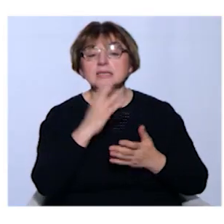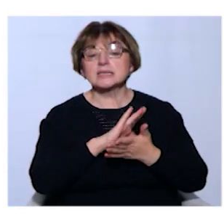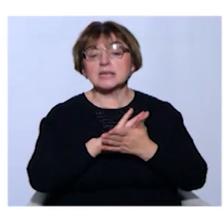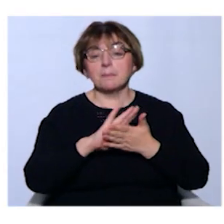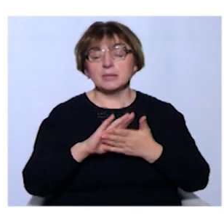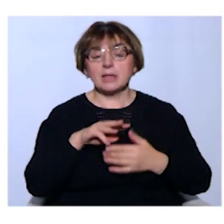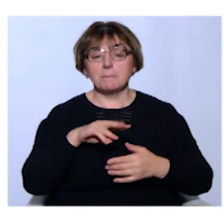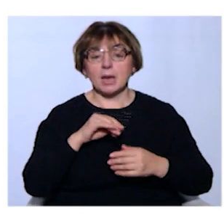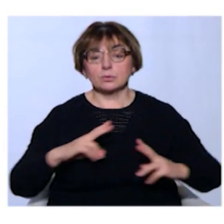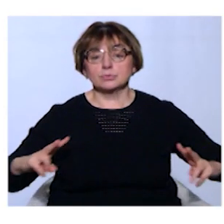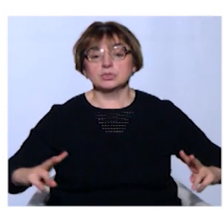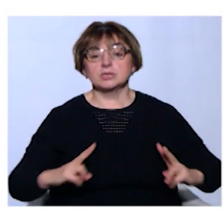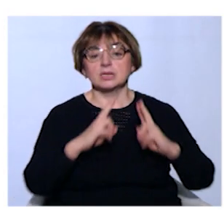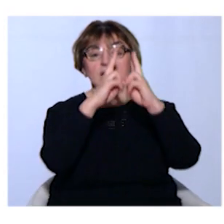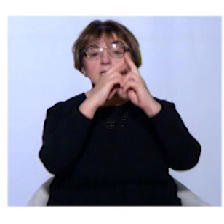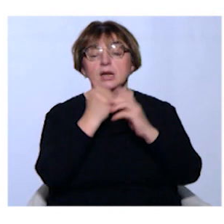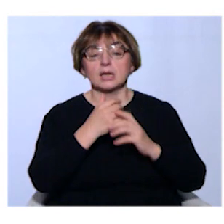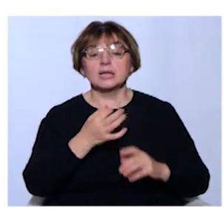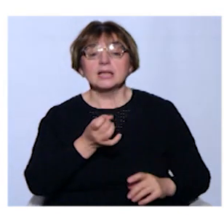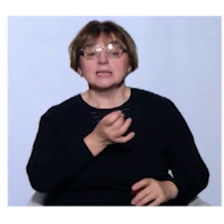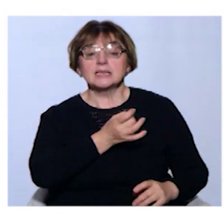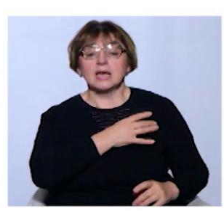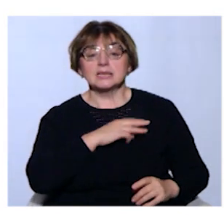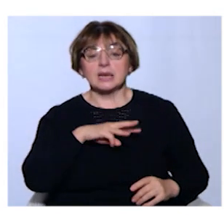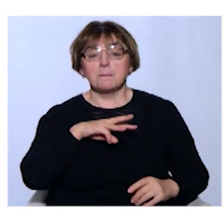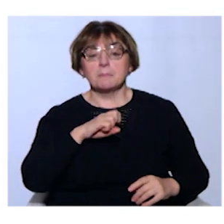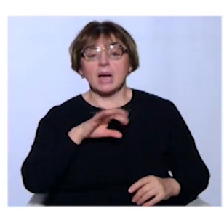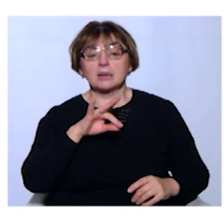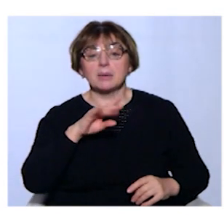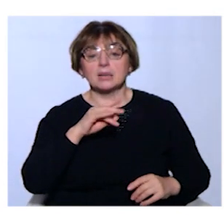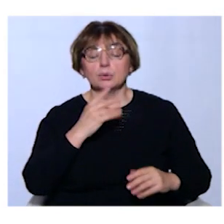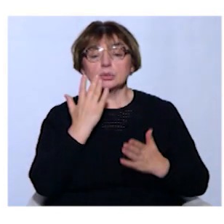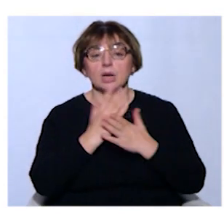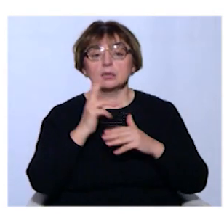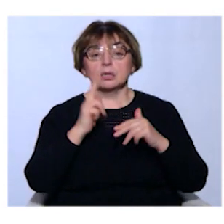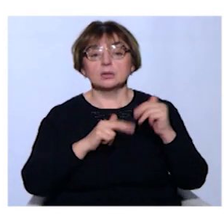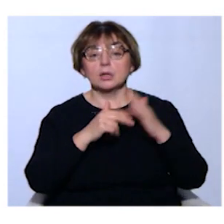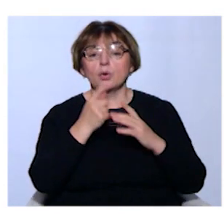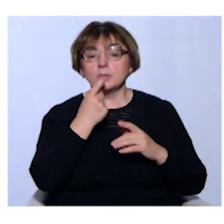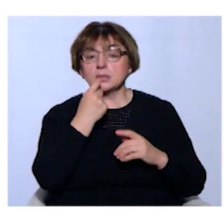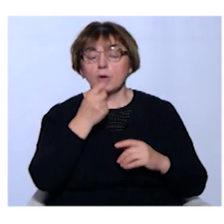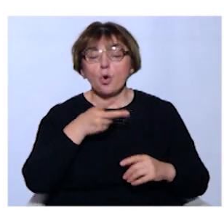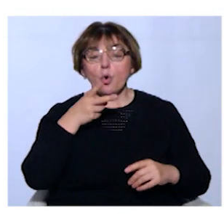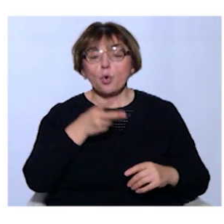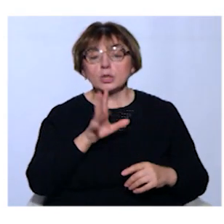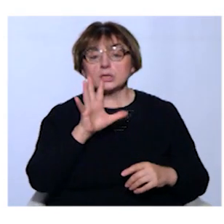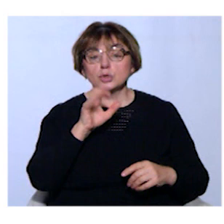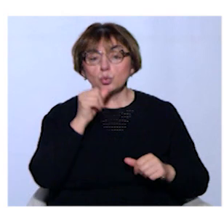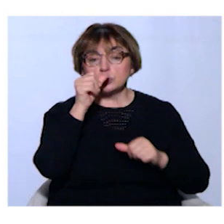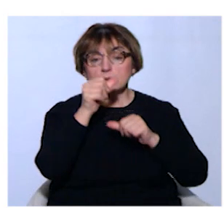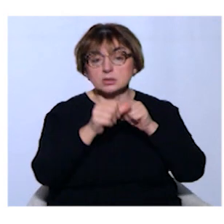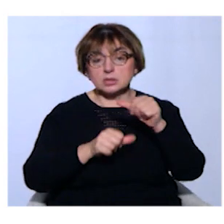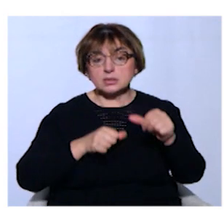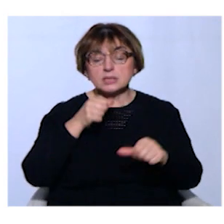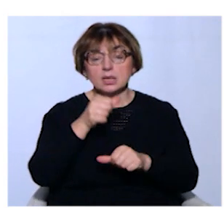ტაძარი აგებულია თეთრი მარმარილოთი, რომელიც ასაკი არის 2500 წელი. რატომ არის ახლა მისი